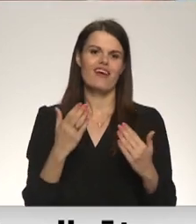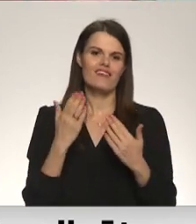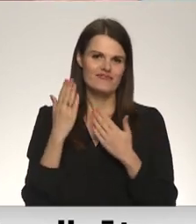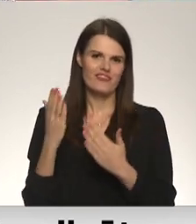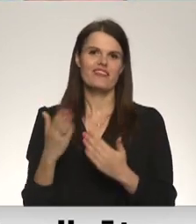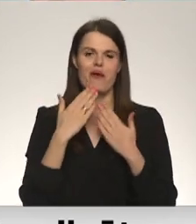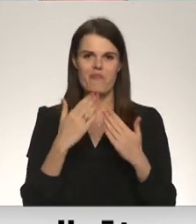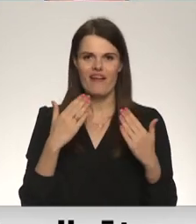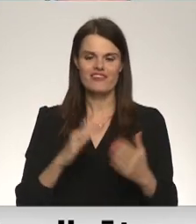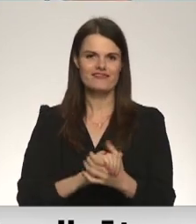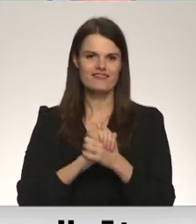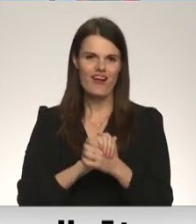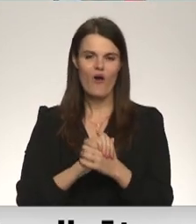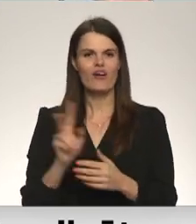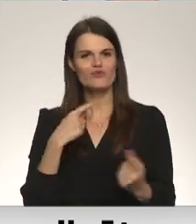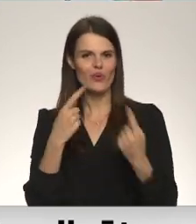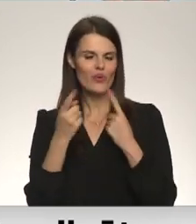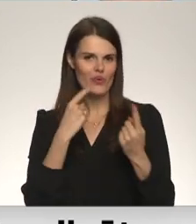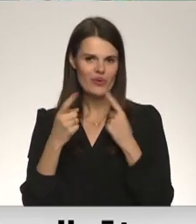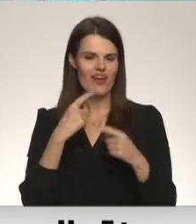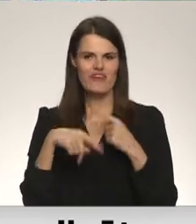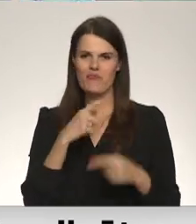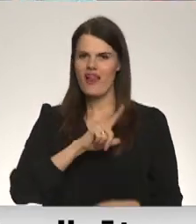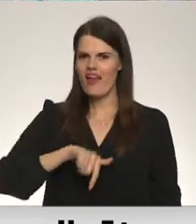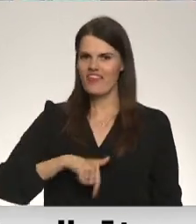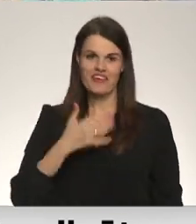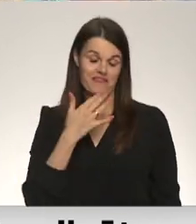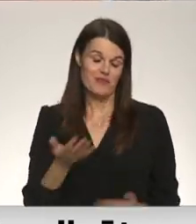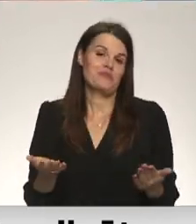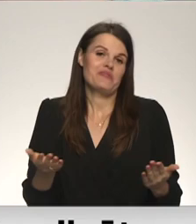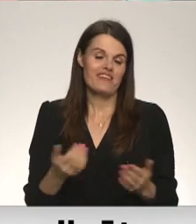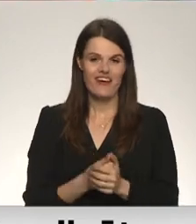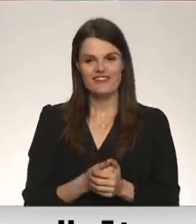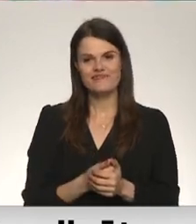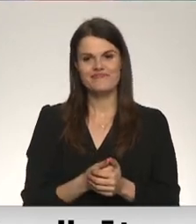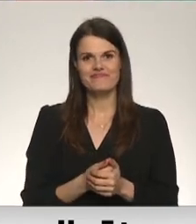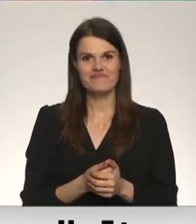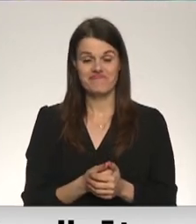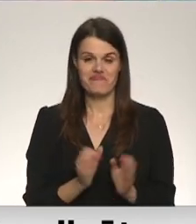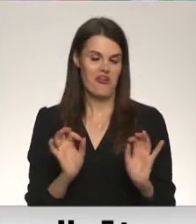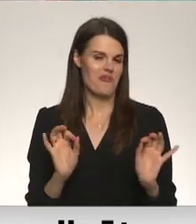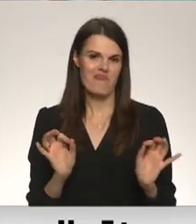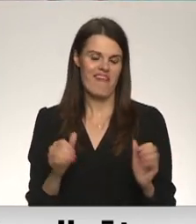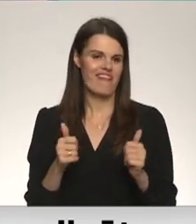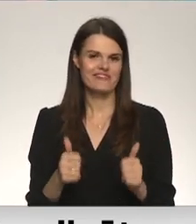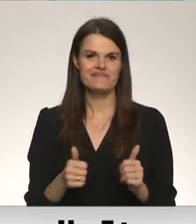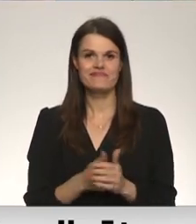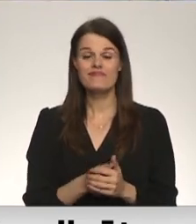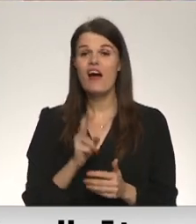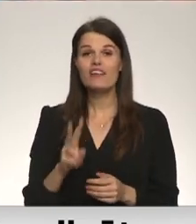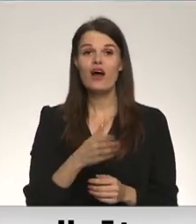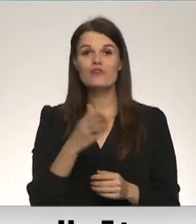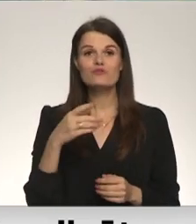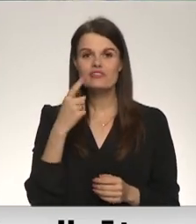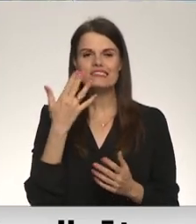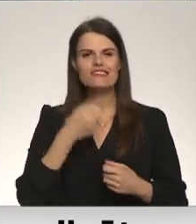paldies draugi, kas runāja. Mēs runājam latviski un tā. Viss gāja tā. Tīri neko. Kā jūs teiktu, teiksim,